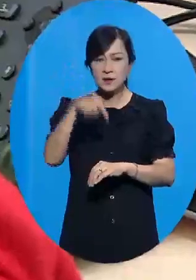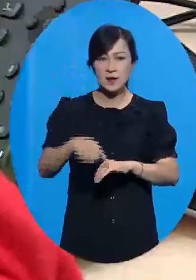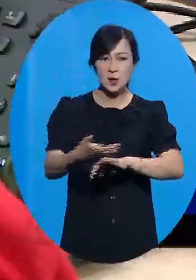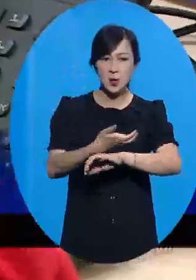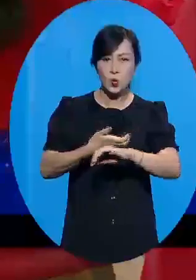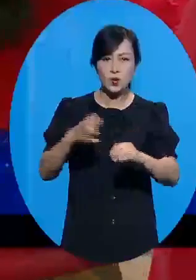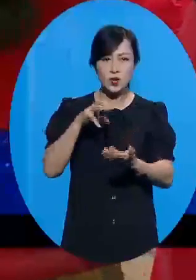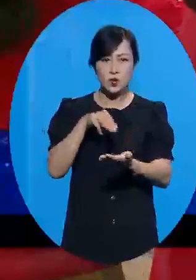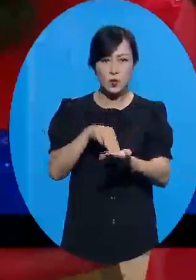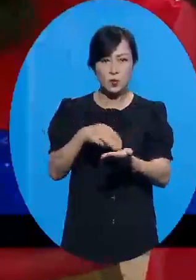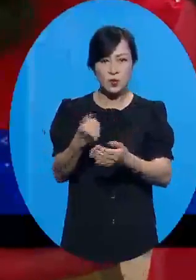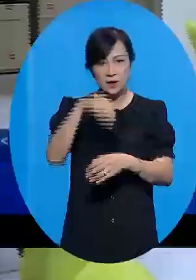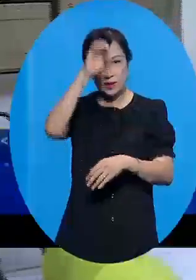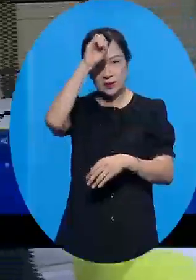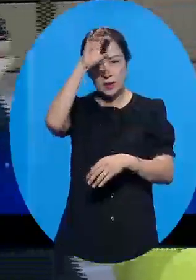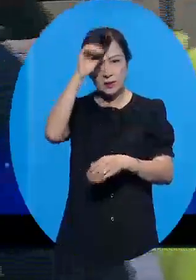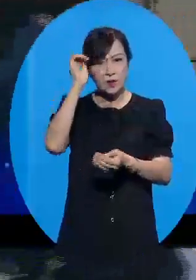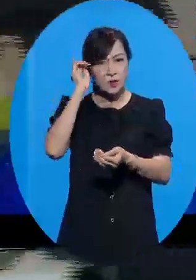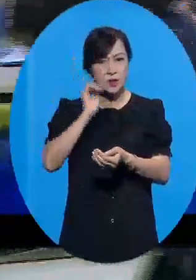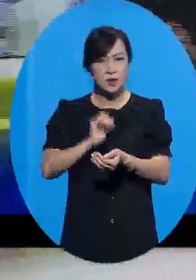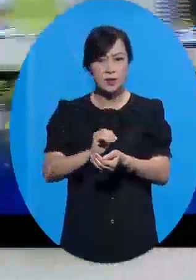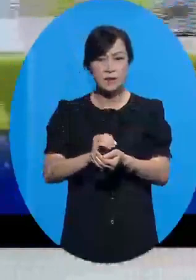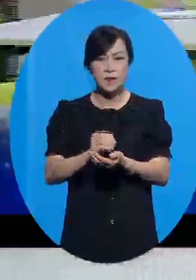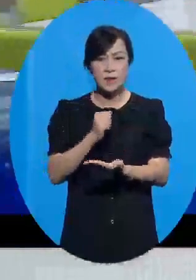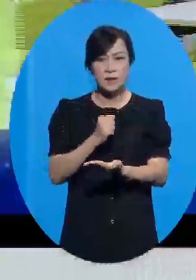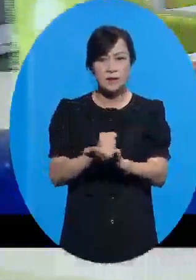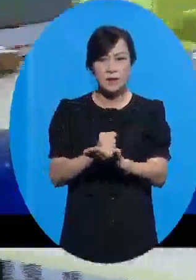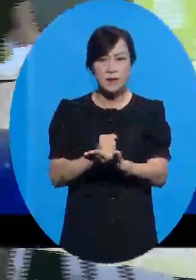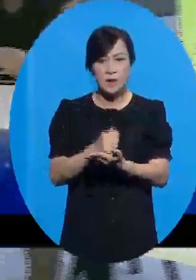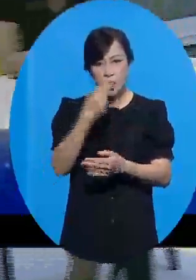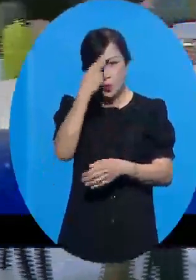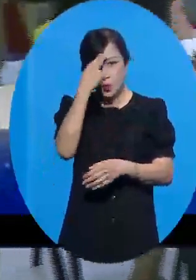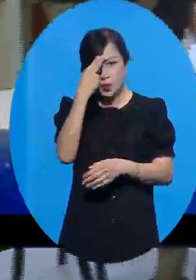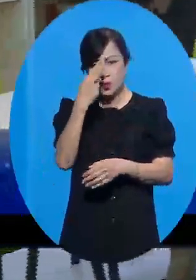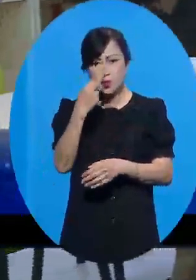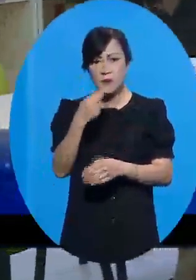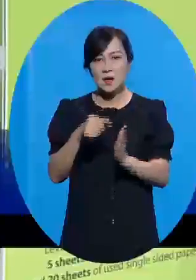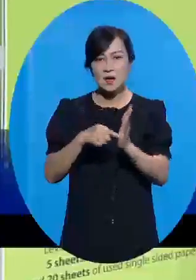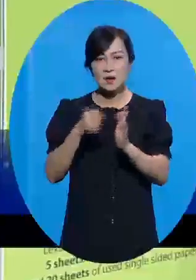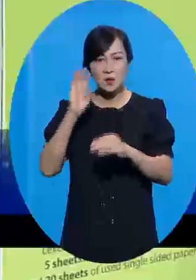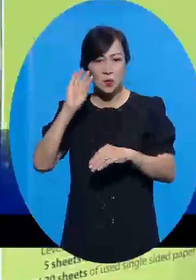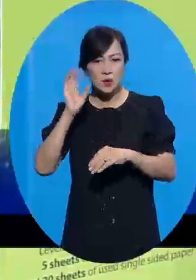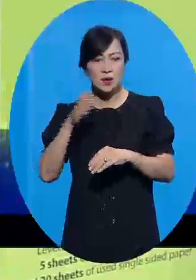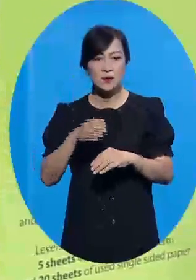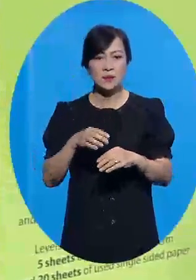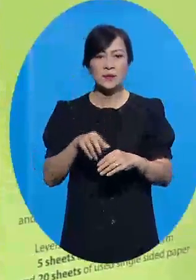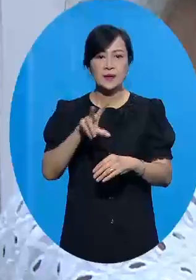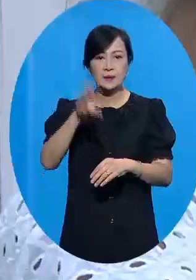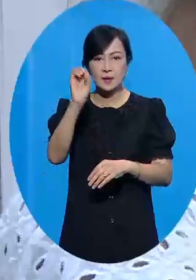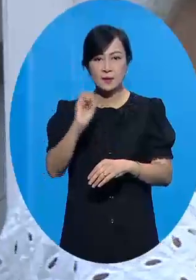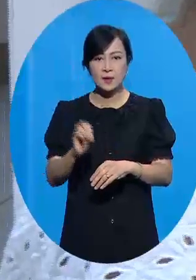các quốc gia có chuyên môn, được đào tạo bài bản, giàu kinh nghiệm và có chứng chỉ sư phạm uy tín, đạt chuẩn quốc tế. Theo thống kê,